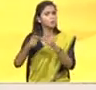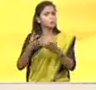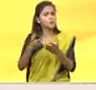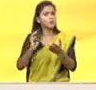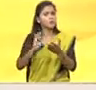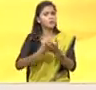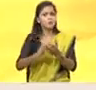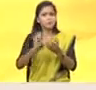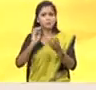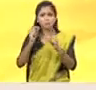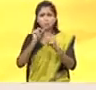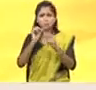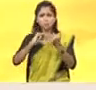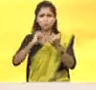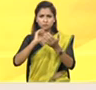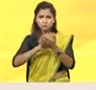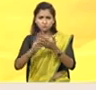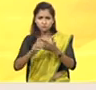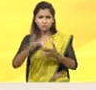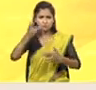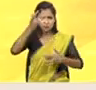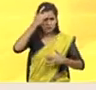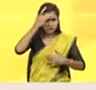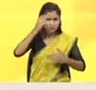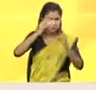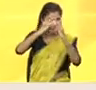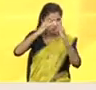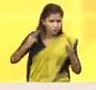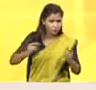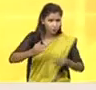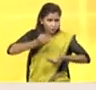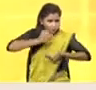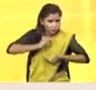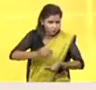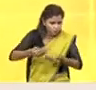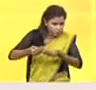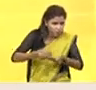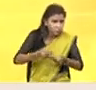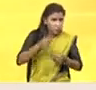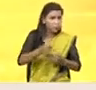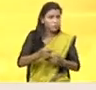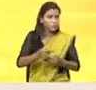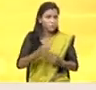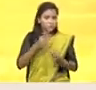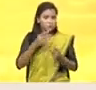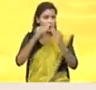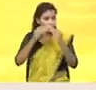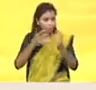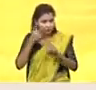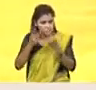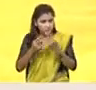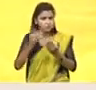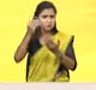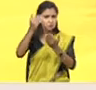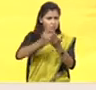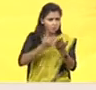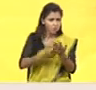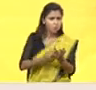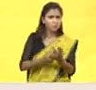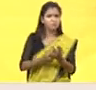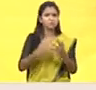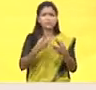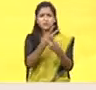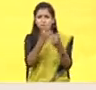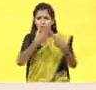मेला, एनीमिया शिविर, नवजात शिशुओं के घर की विजिट, सेमिनार, वेबिनार